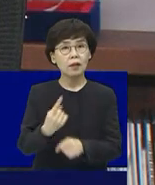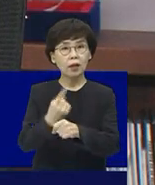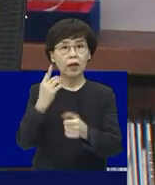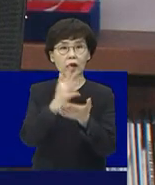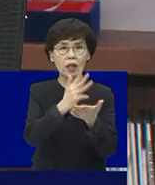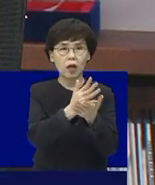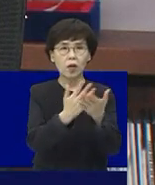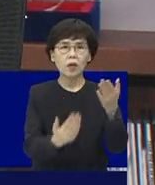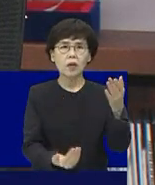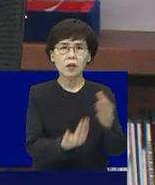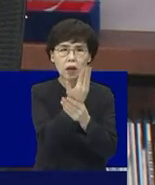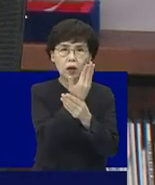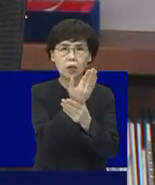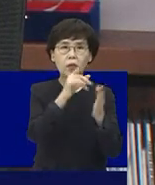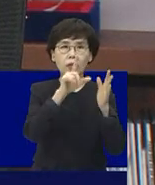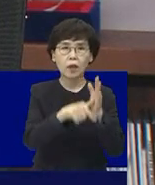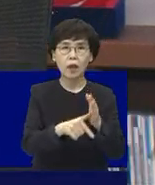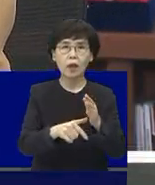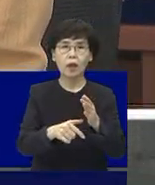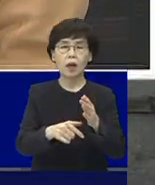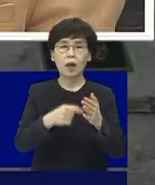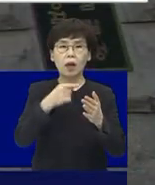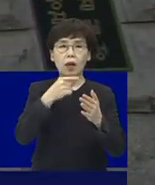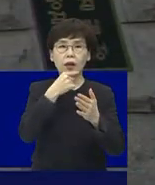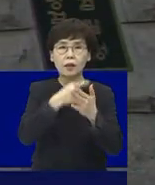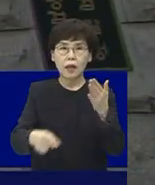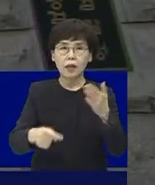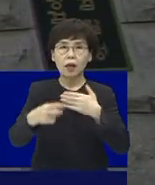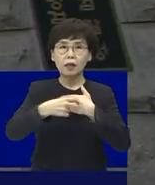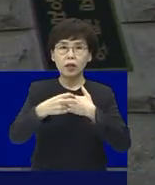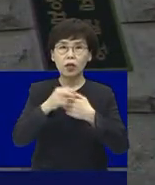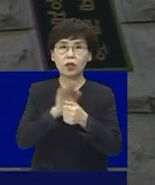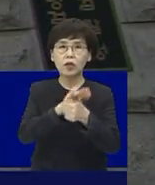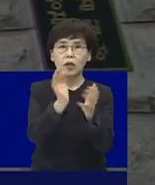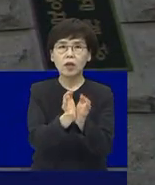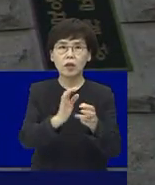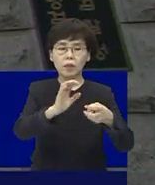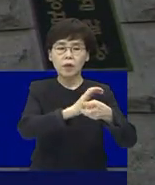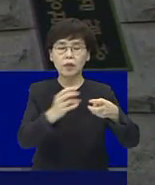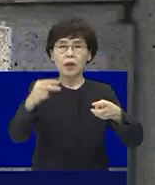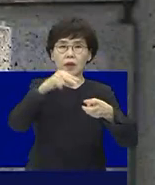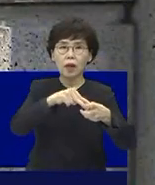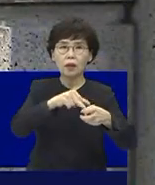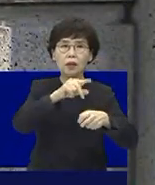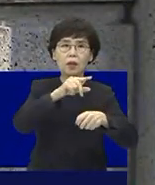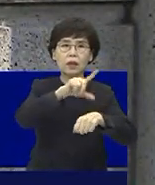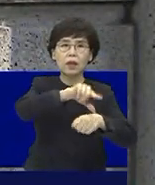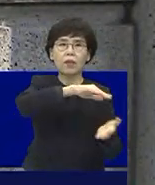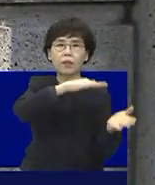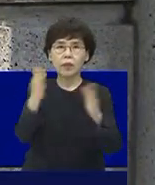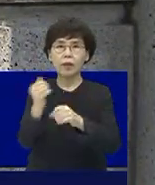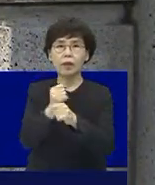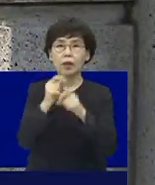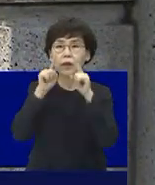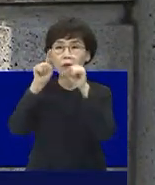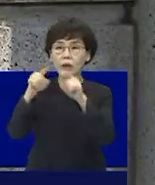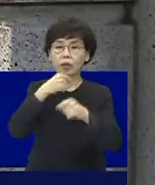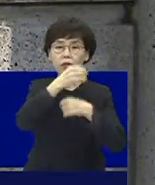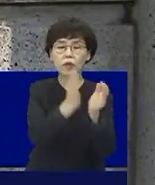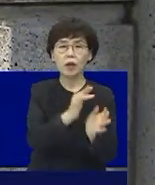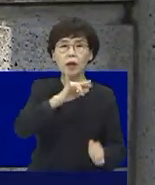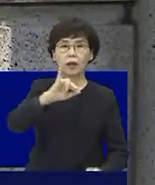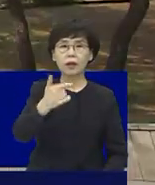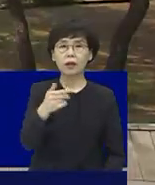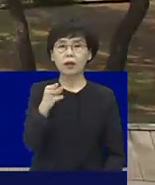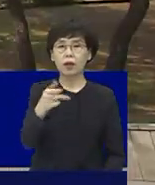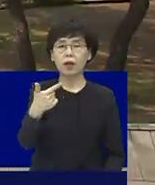지난해 이태원 헬로윈 참사 당시 재난의료지원팀 닥터카에 탑승해 응급운행을 지연시켰다는 의혹을 받고 있는 민주당